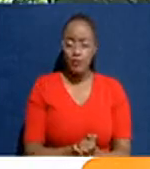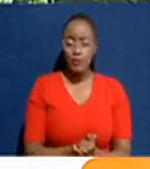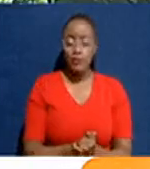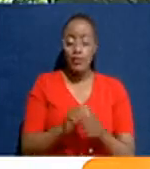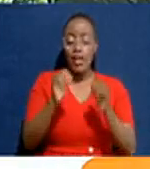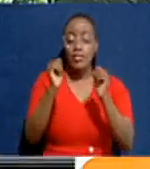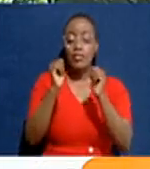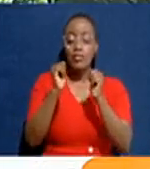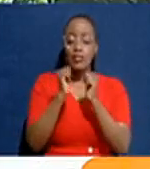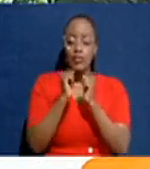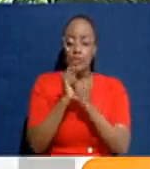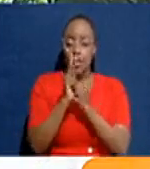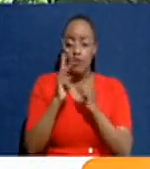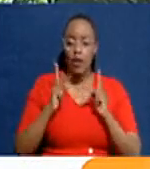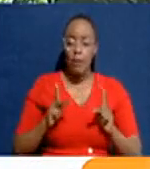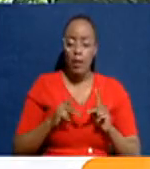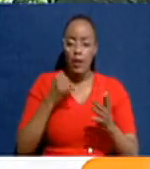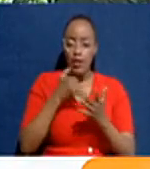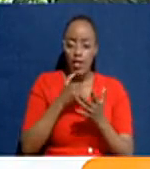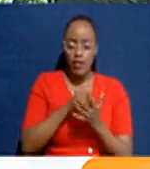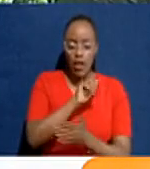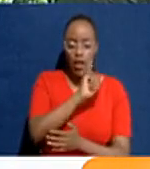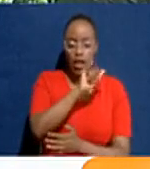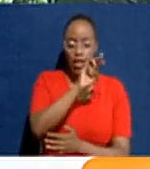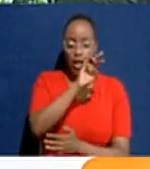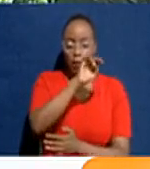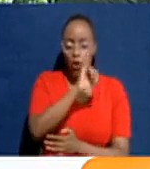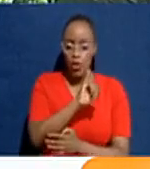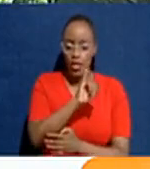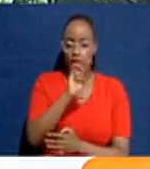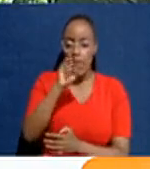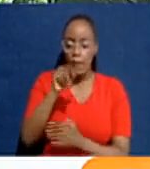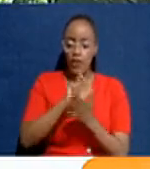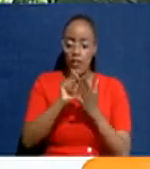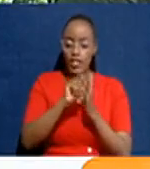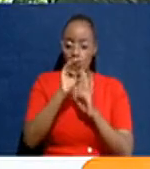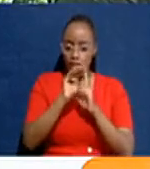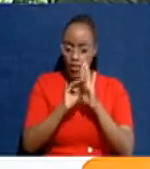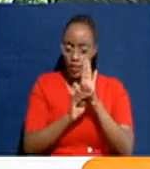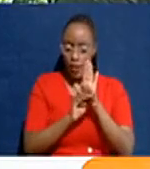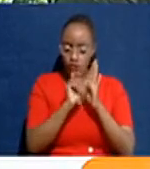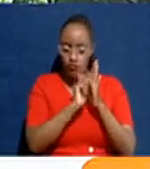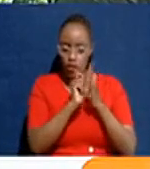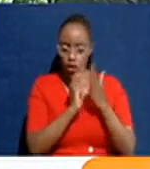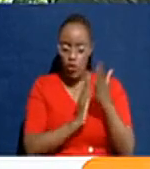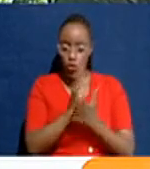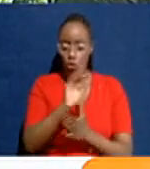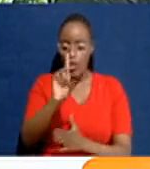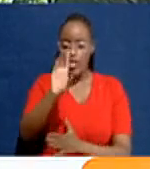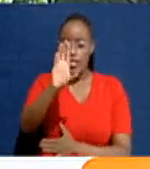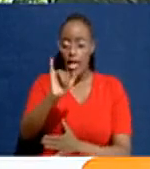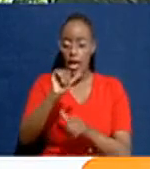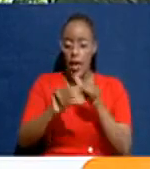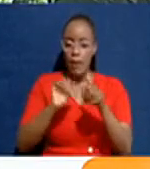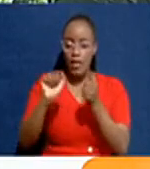Watu kumi na wawili akiwemo mbunge wa Ainamoi Benjamin Lagat leo wameandikisha taarifa na maafisa wa ujasusi